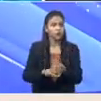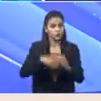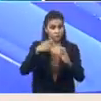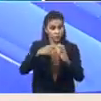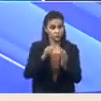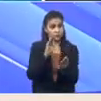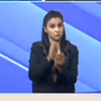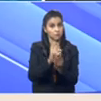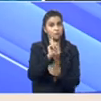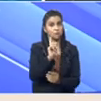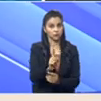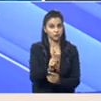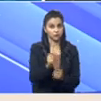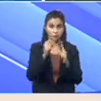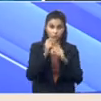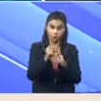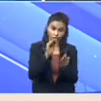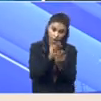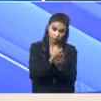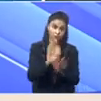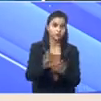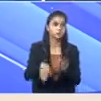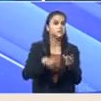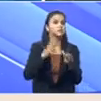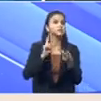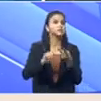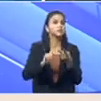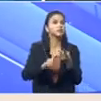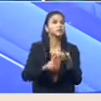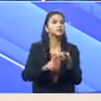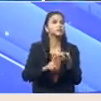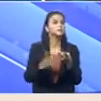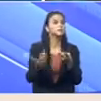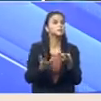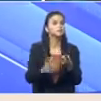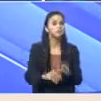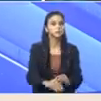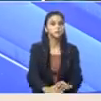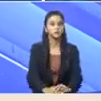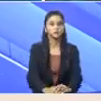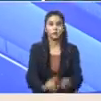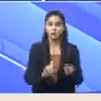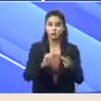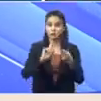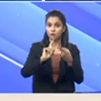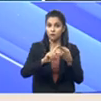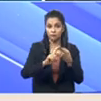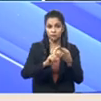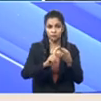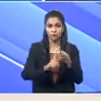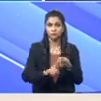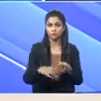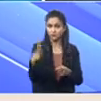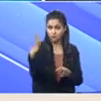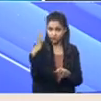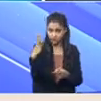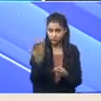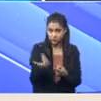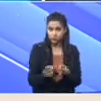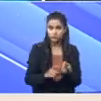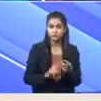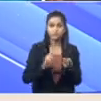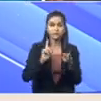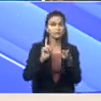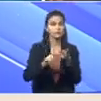जरूर करें। इसके बाद आता है दूसरा चरण। पहला चरण था रुको,